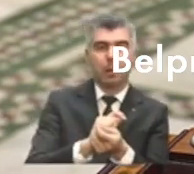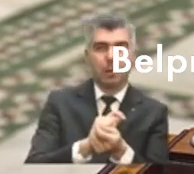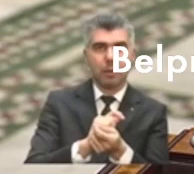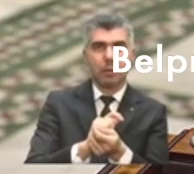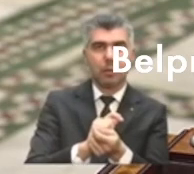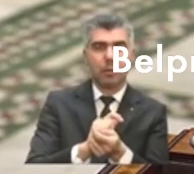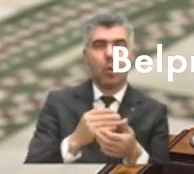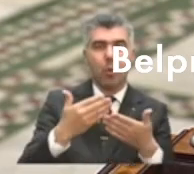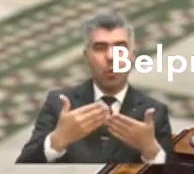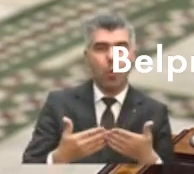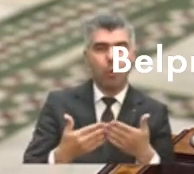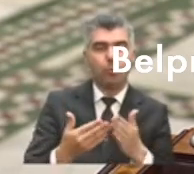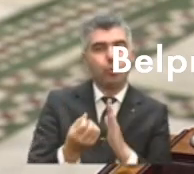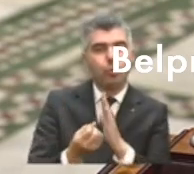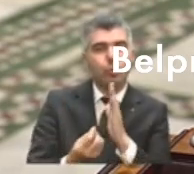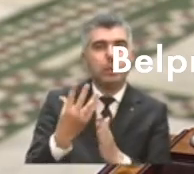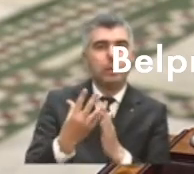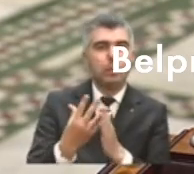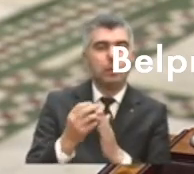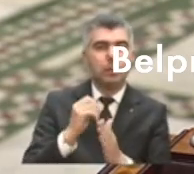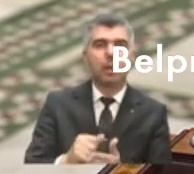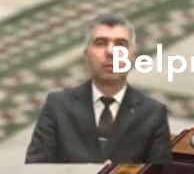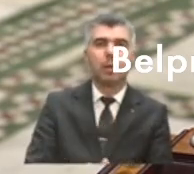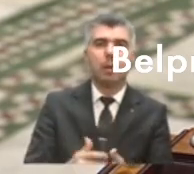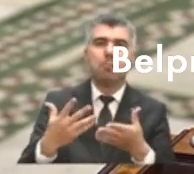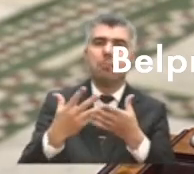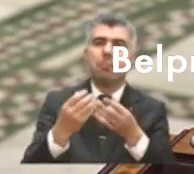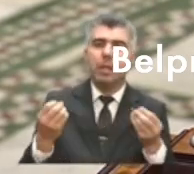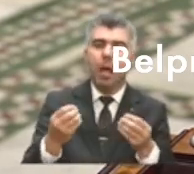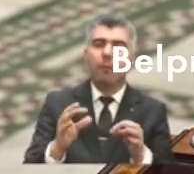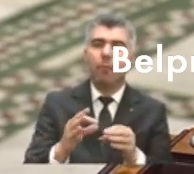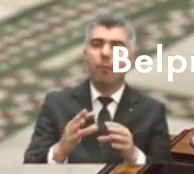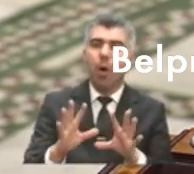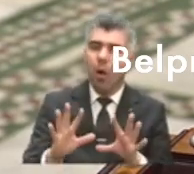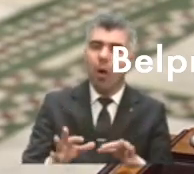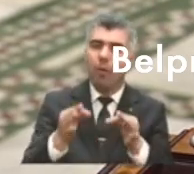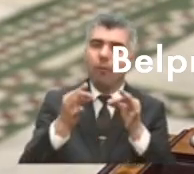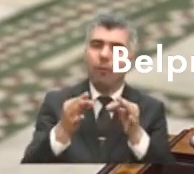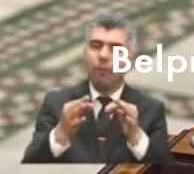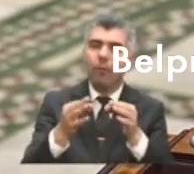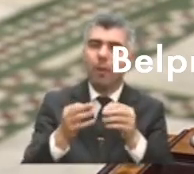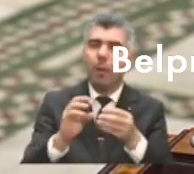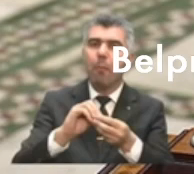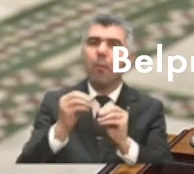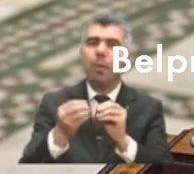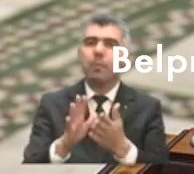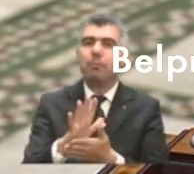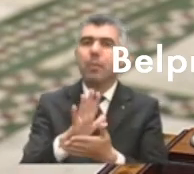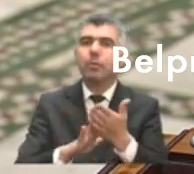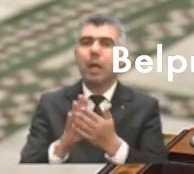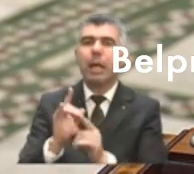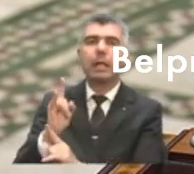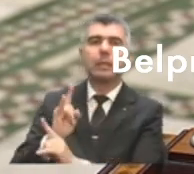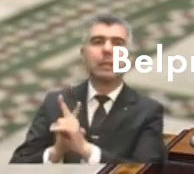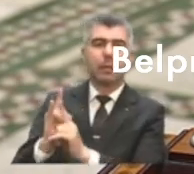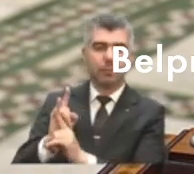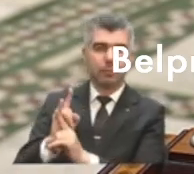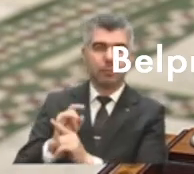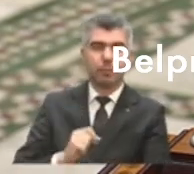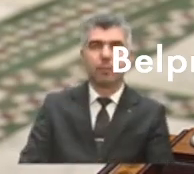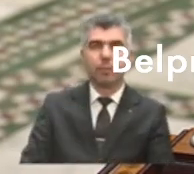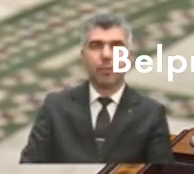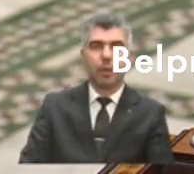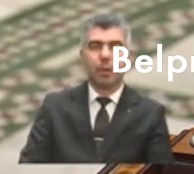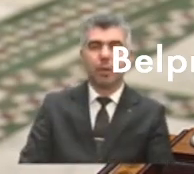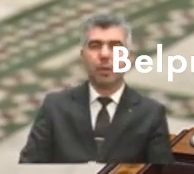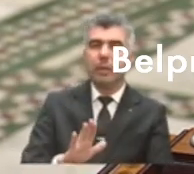حلقنا الثوره. هذه الثوره جابت بزاف ديال الحلول تاع التعثرات اللي عرفت المنظومه الصحيه. نتكلموا على، اسمح